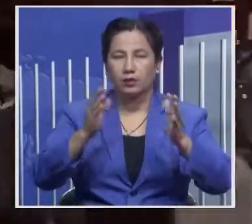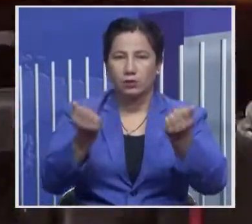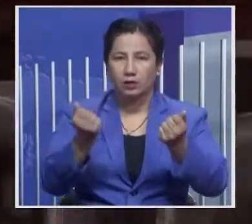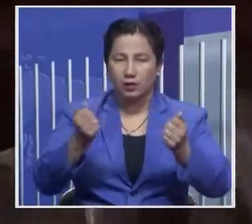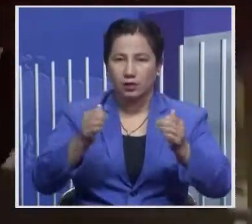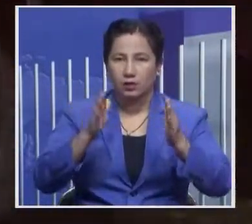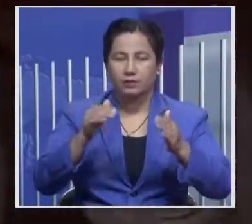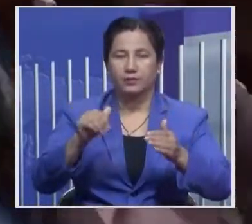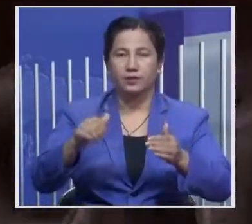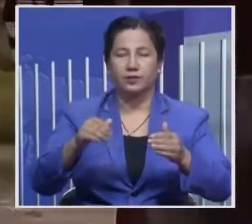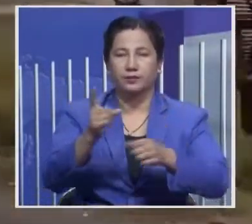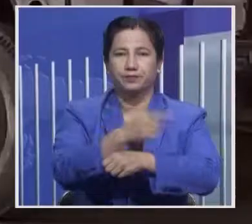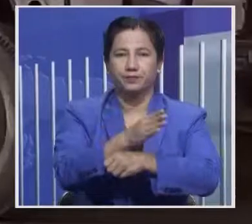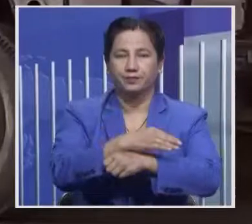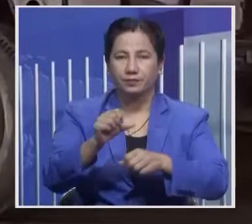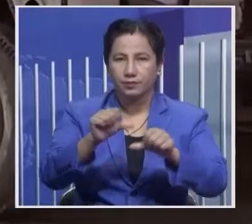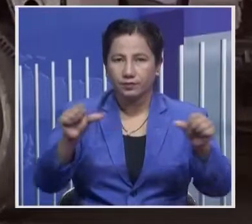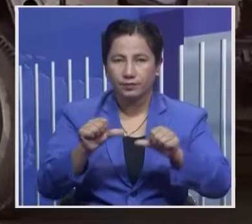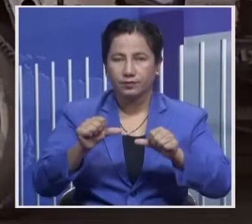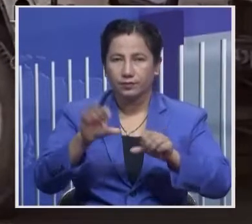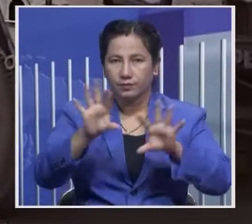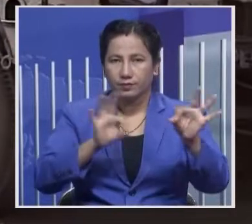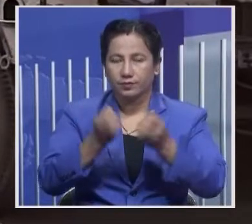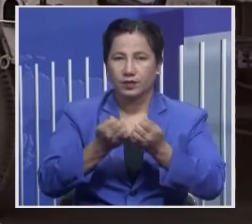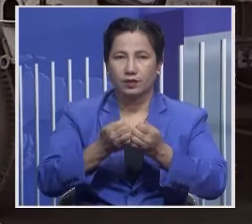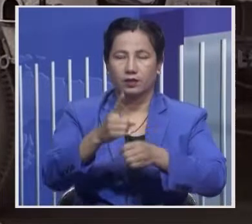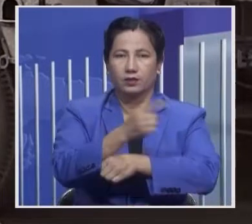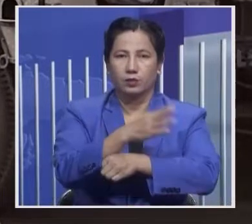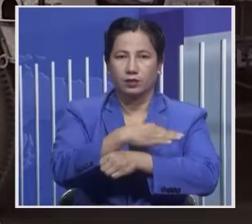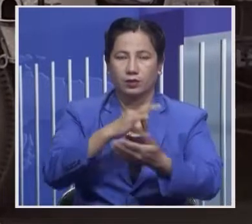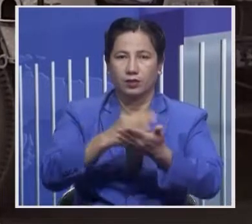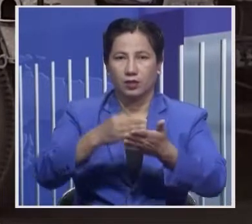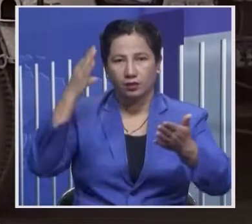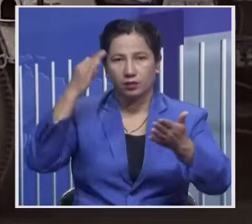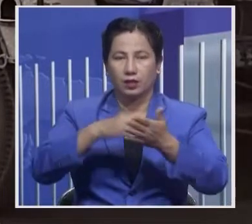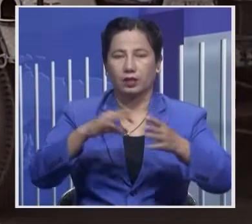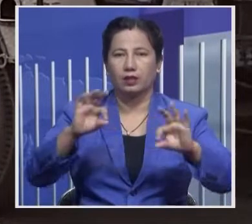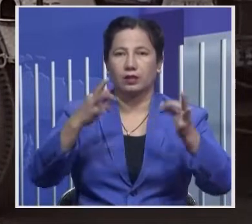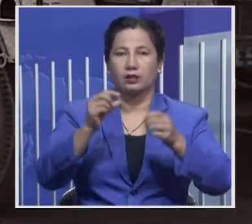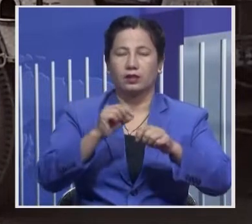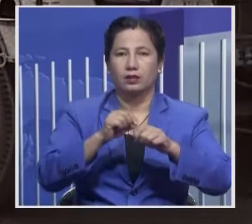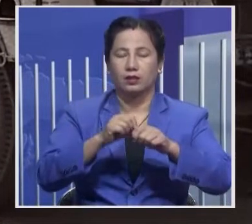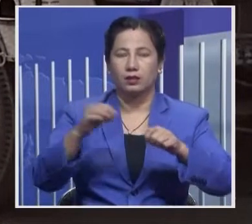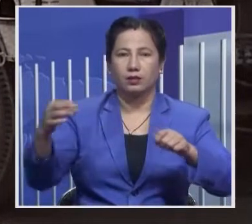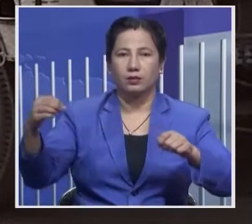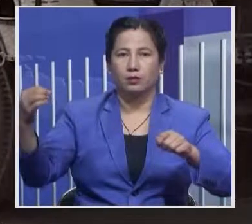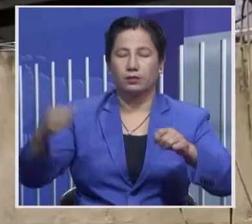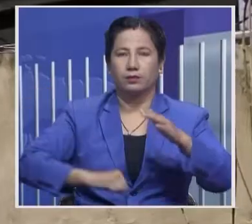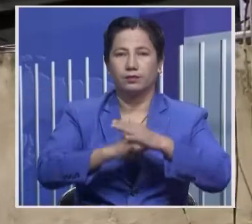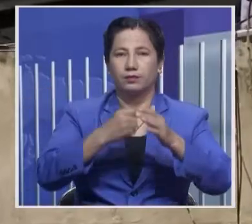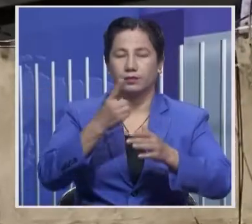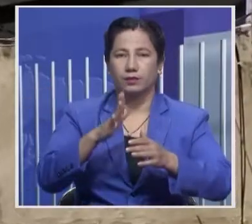यस्तै भन्सारको लागि जग्गा खरिद गर्न भन्सार विभागको ध्यान आकर्षण गराइएको प्रमुख कण्ठले जानकारी गराउनु